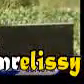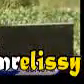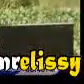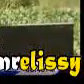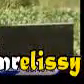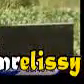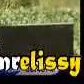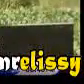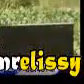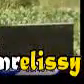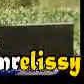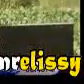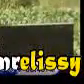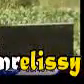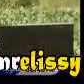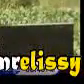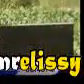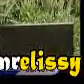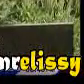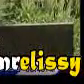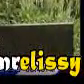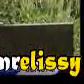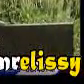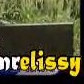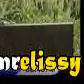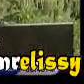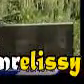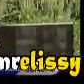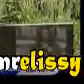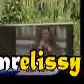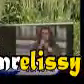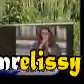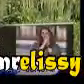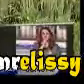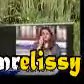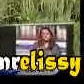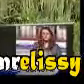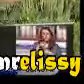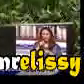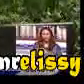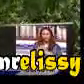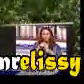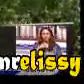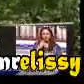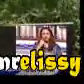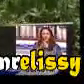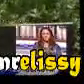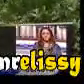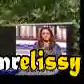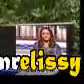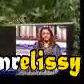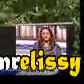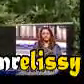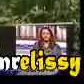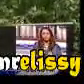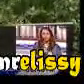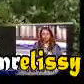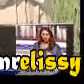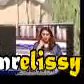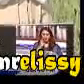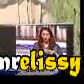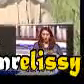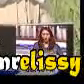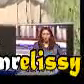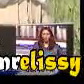مع حلول موسم الحصاد هذا العام يواجه الفلاحون مشكلات تهدد محاصيلهم الزراعية